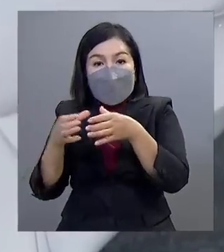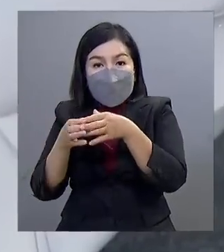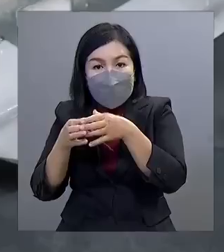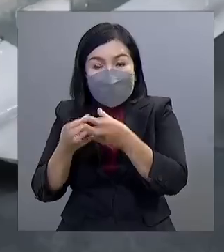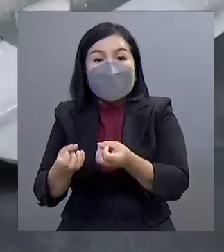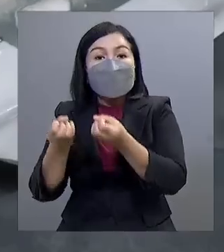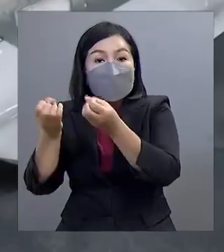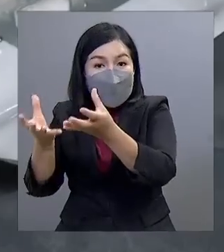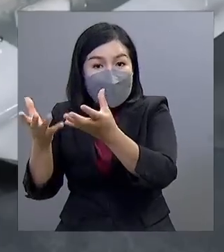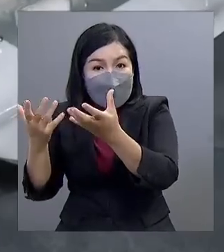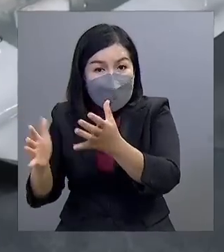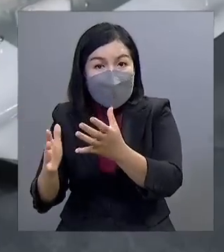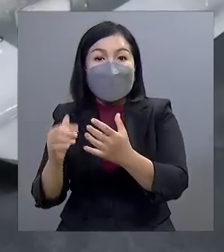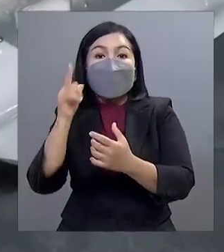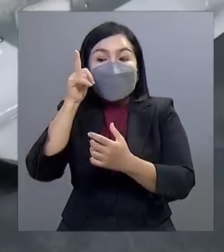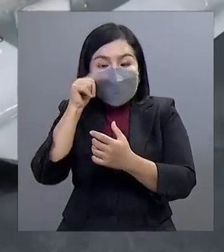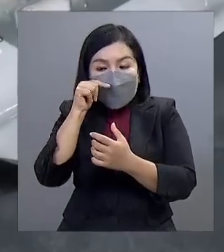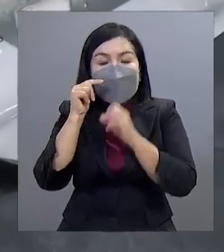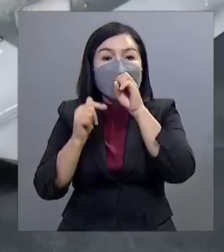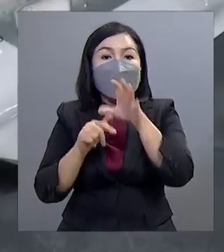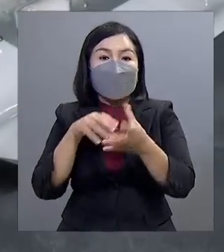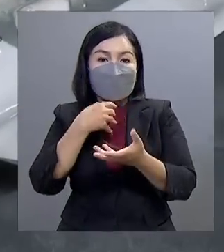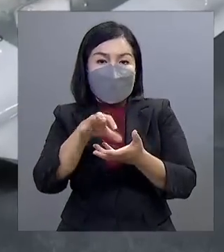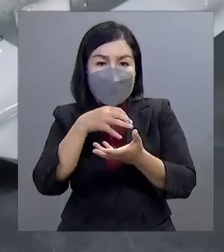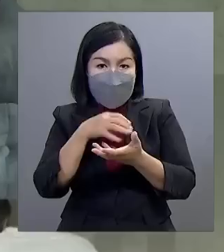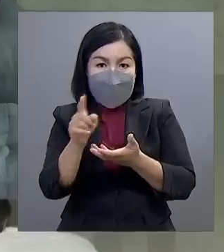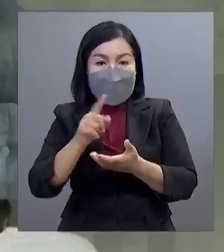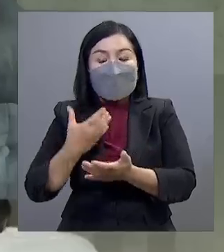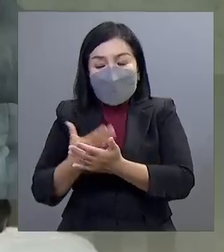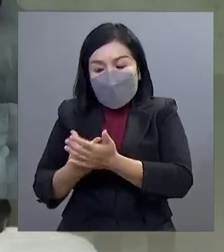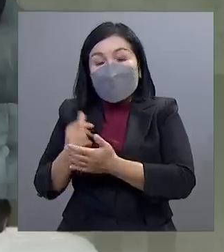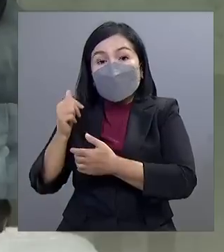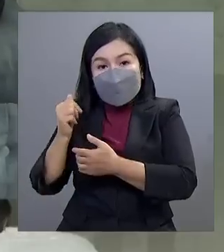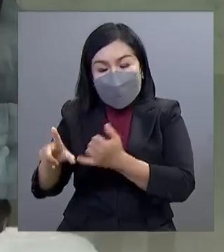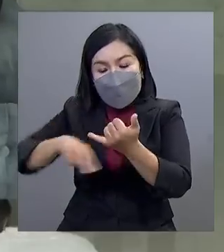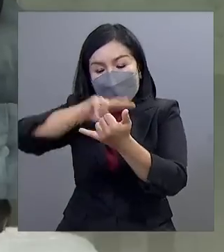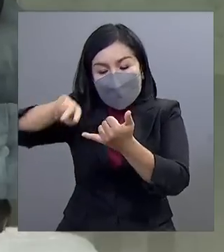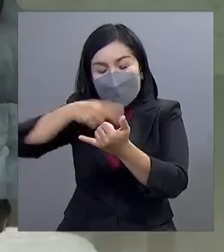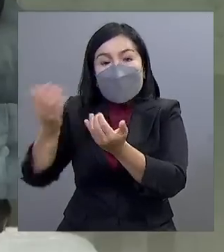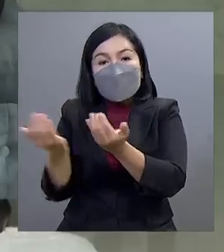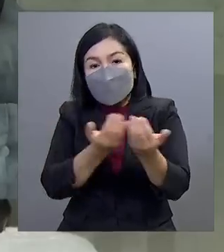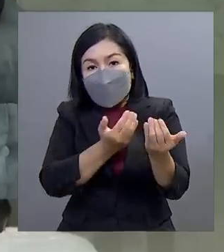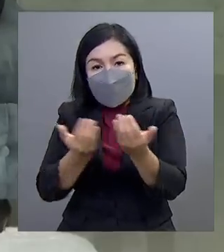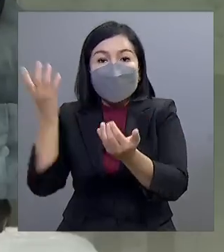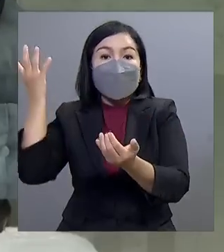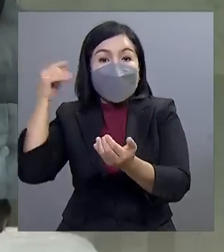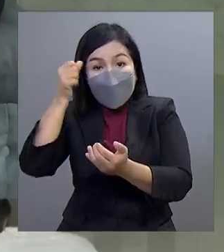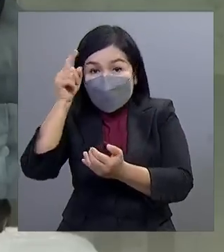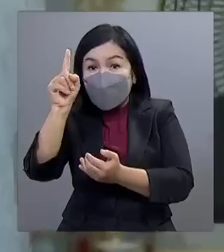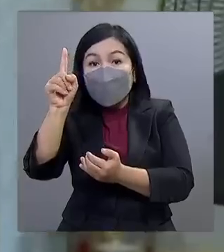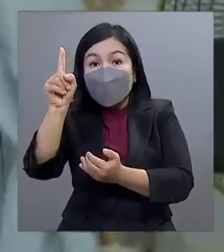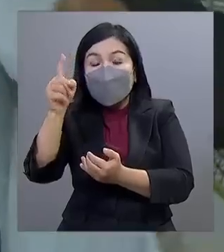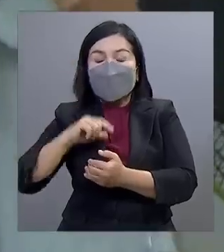ที่ผู้เป็นมารดานั้นก็บอกเล่านะคะว่าค่าใช้จ่ายที่เกิดขึ้นจากการรักษาพยาบาลเมื่อวานนี้วันเดียวค่ะมีค่าใช้จ่ายไปแ